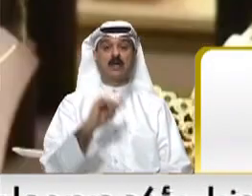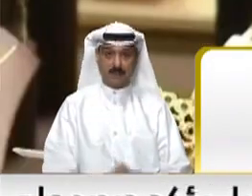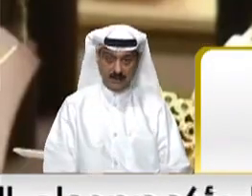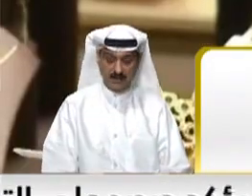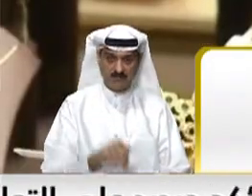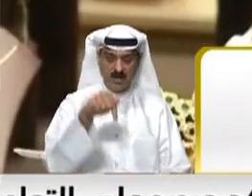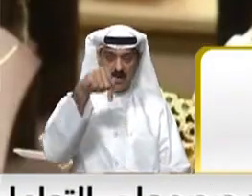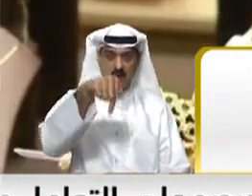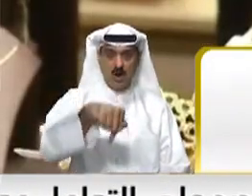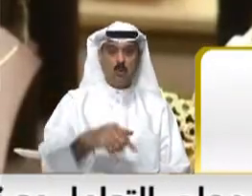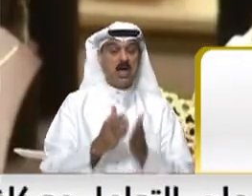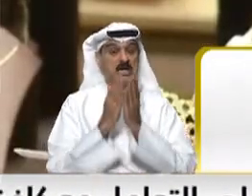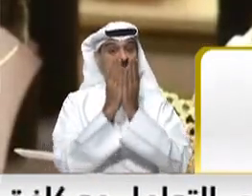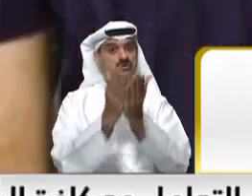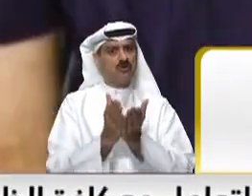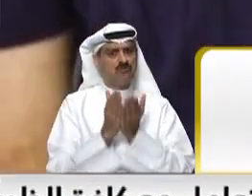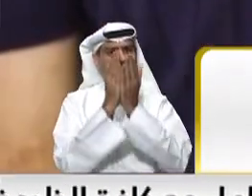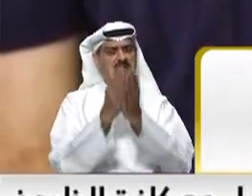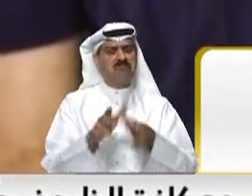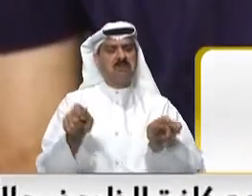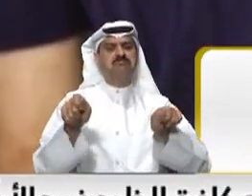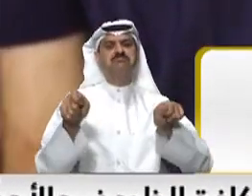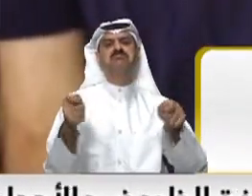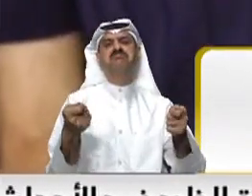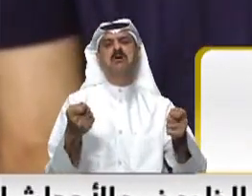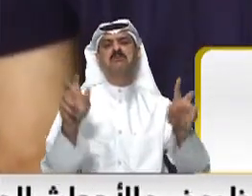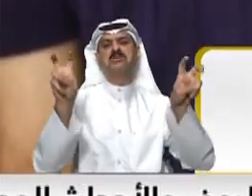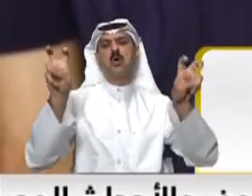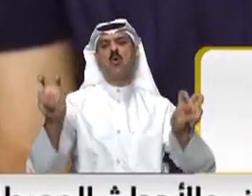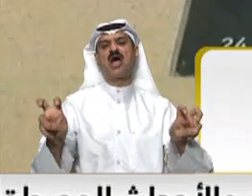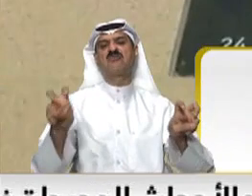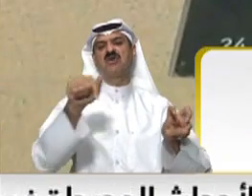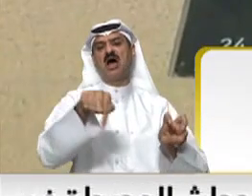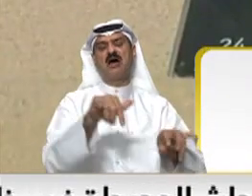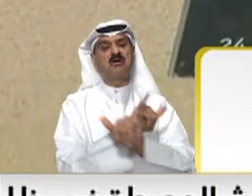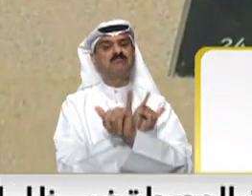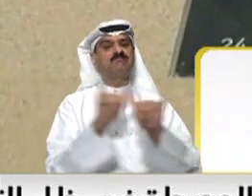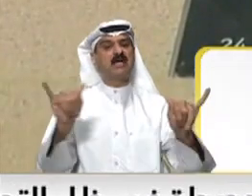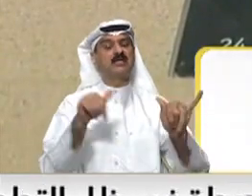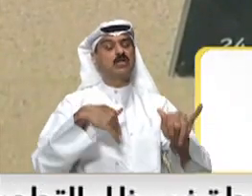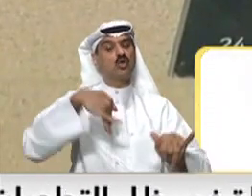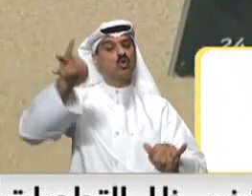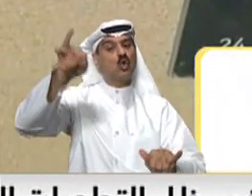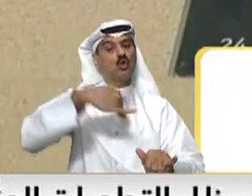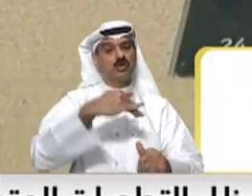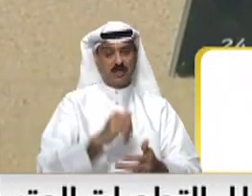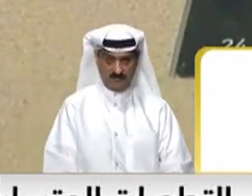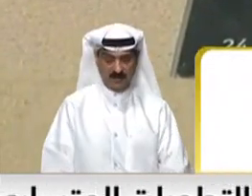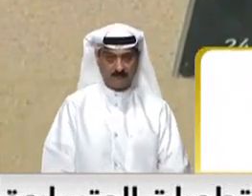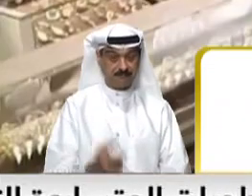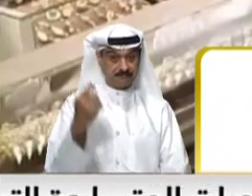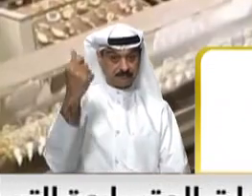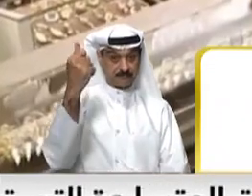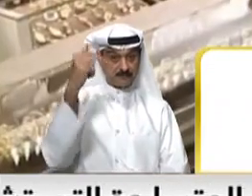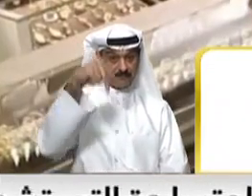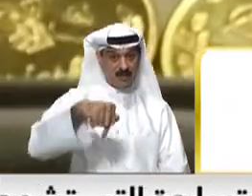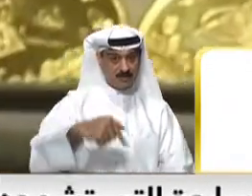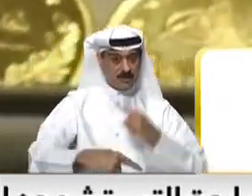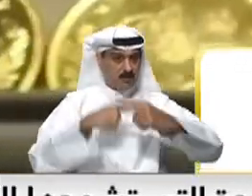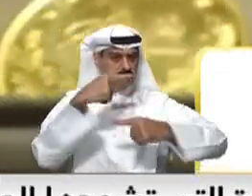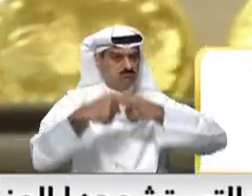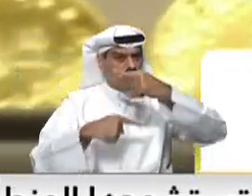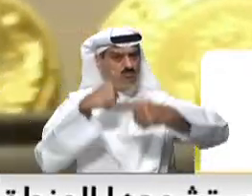واحتجاز سفن تجاريه بالقرب من الخليج العربي وعلى ذلك فان حركه الاسعار التي استمرت في